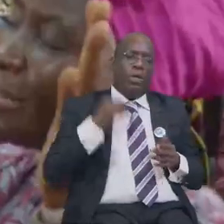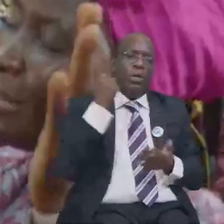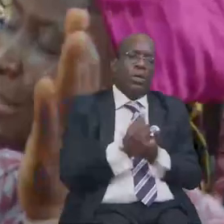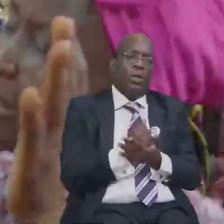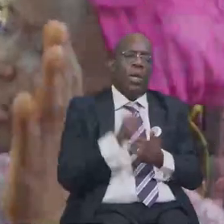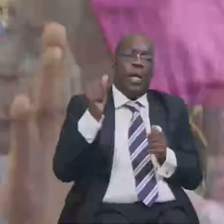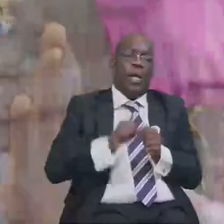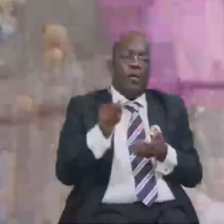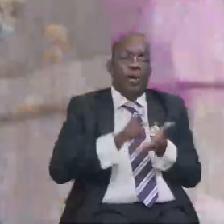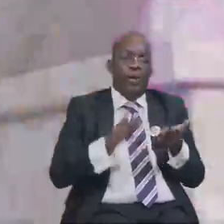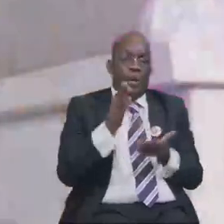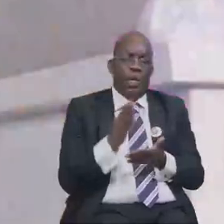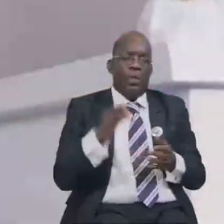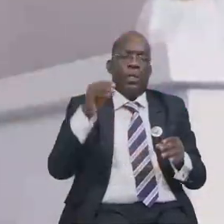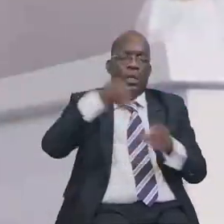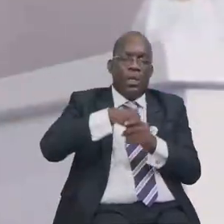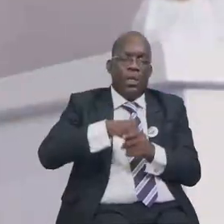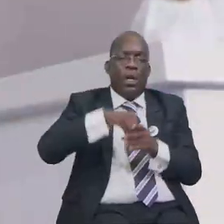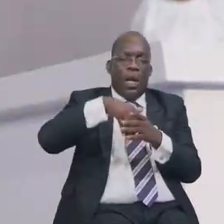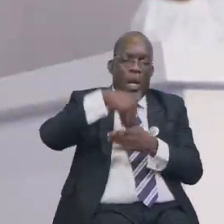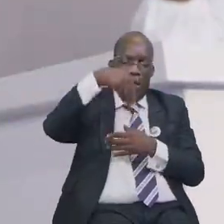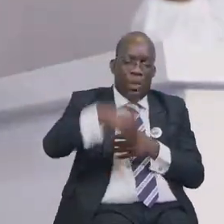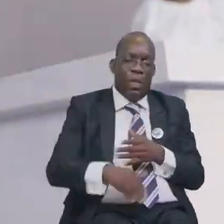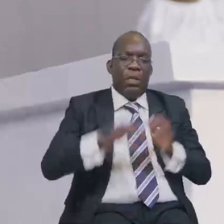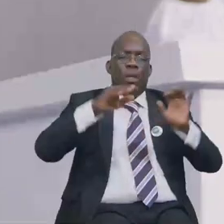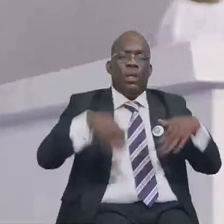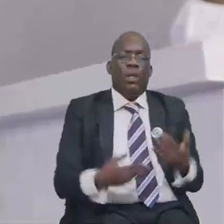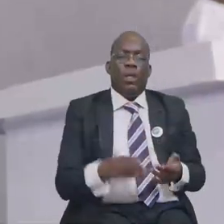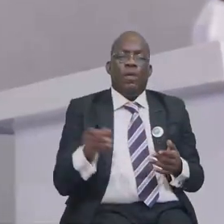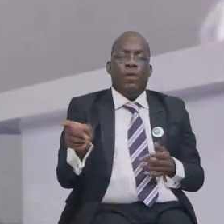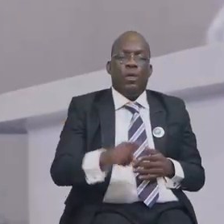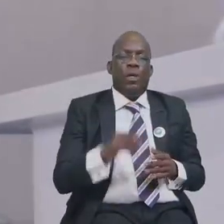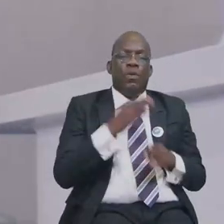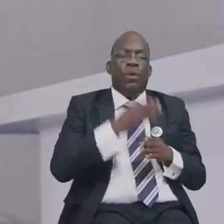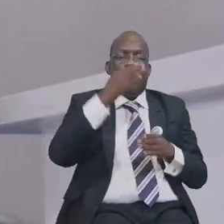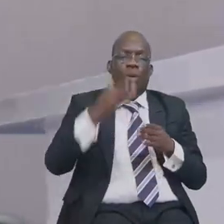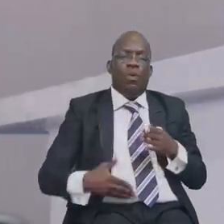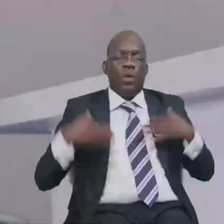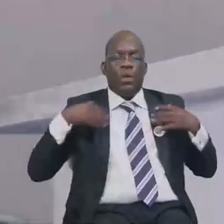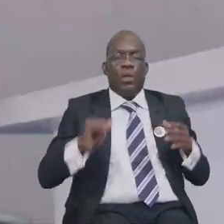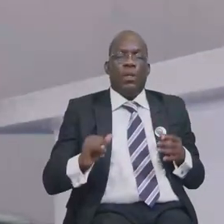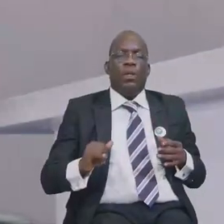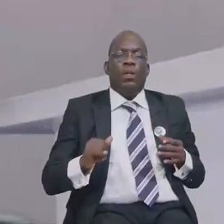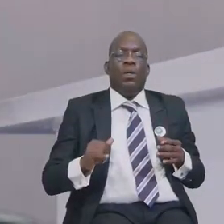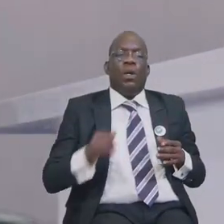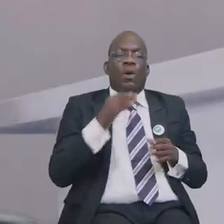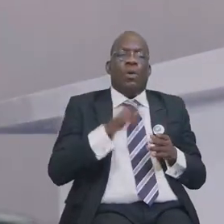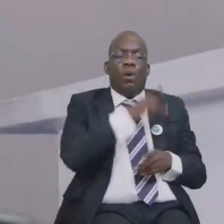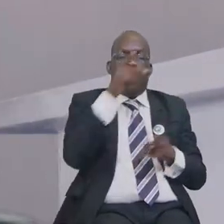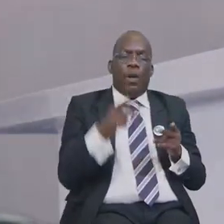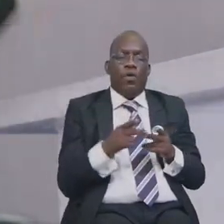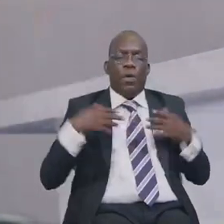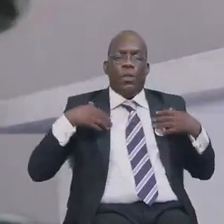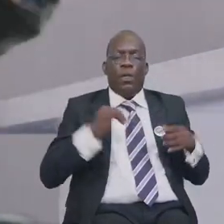Toute partie intérieure, en haut, en bas, donne la guérison totale, la guérison complète, la guérison parfaite